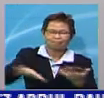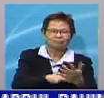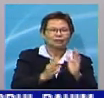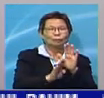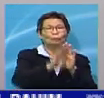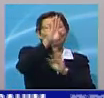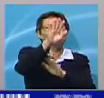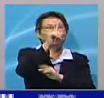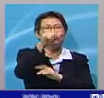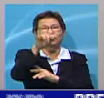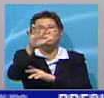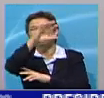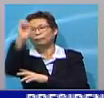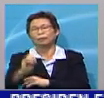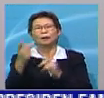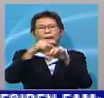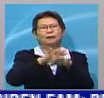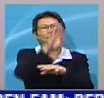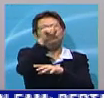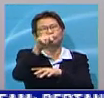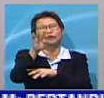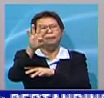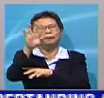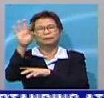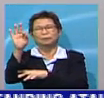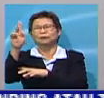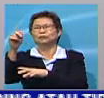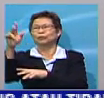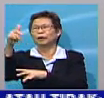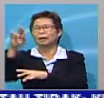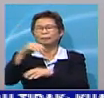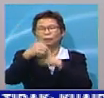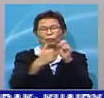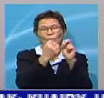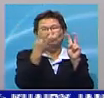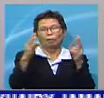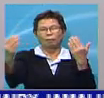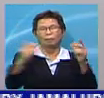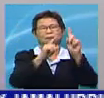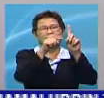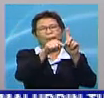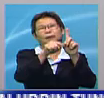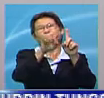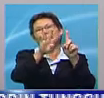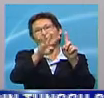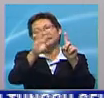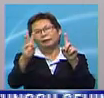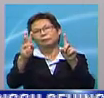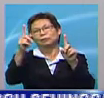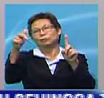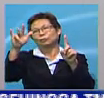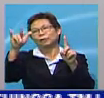1.5% kepada r.49 trilion pada 2016 berbanding r.46